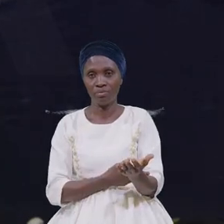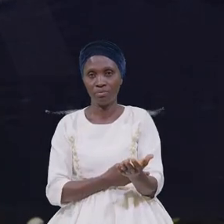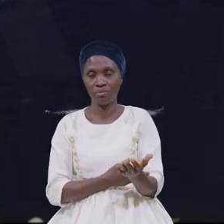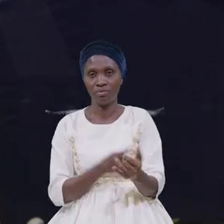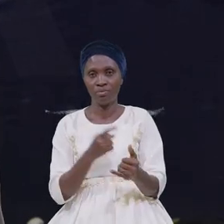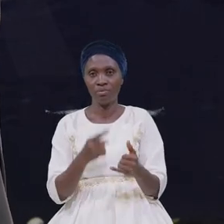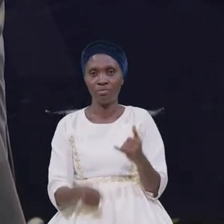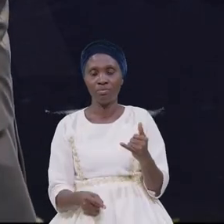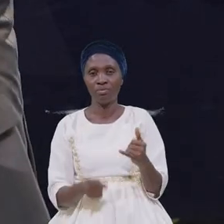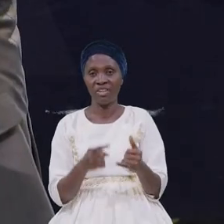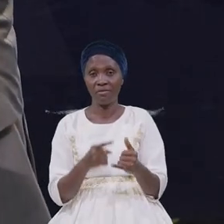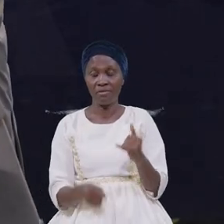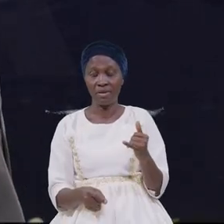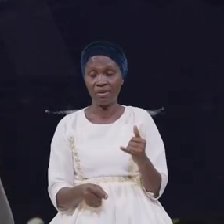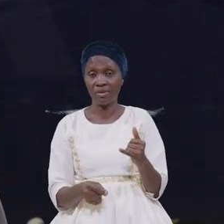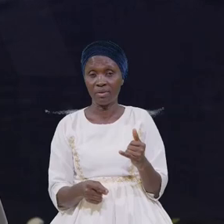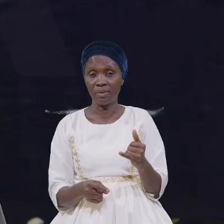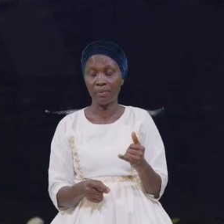Rappelez-vous, demain matin, c'est